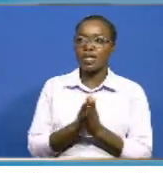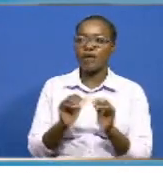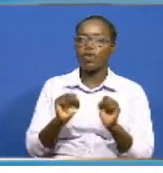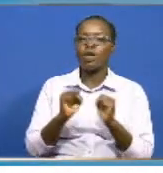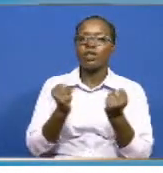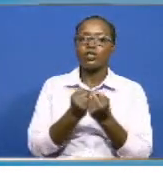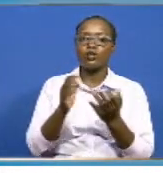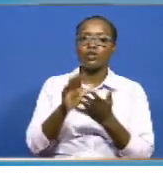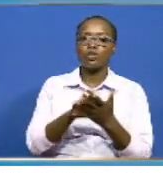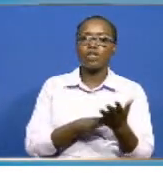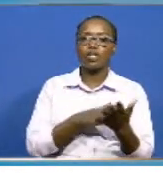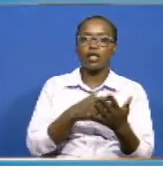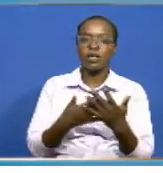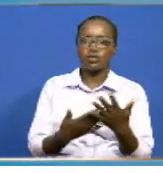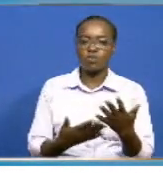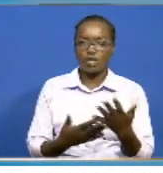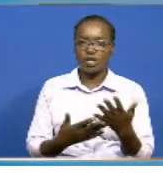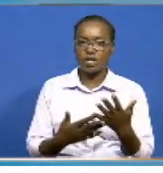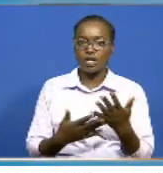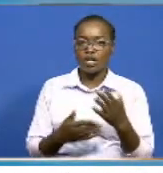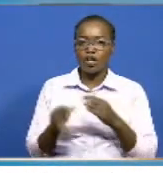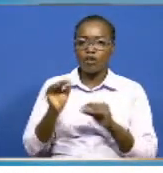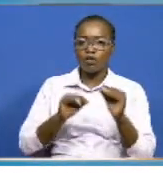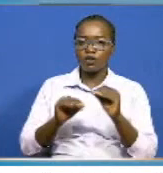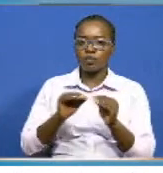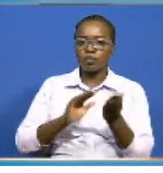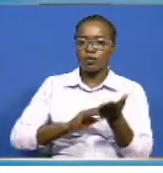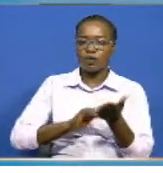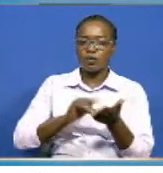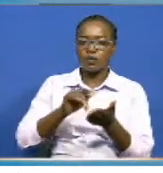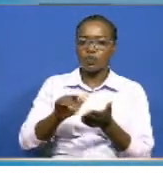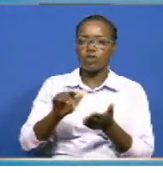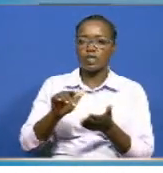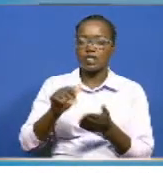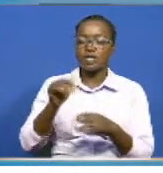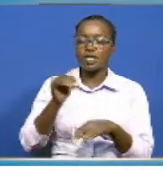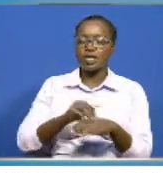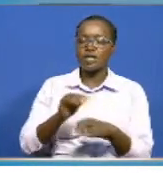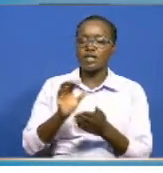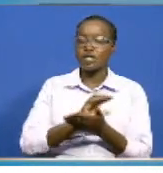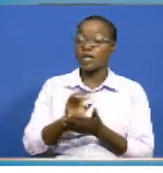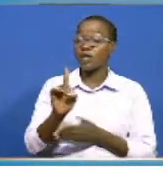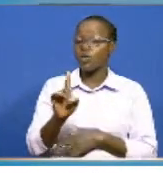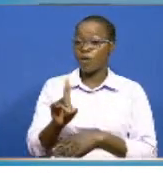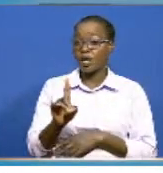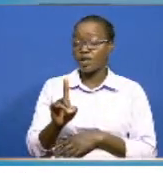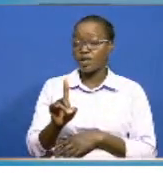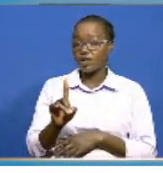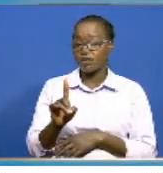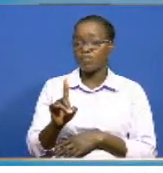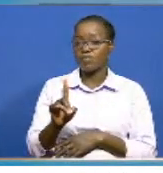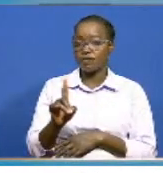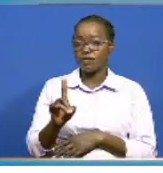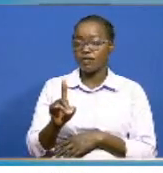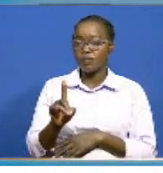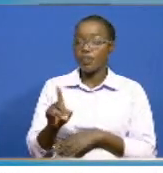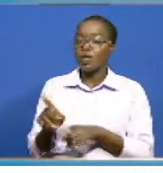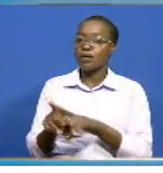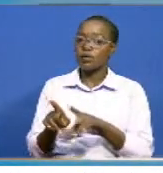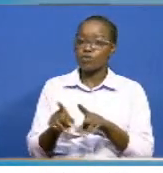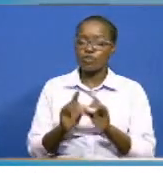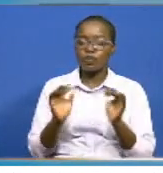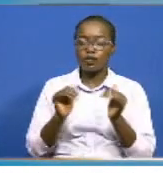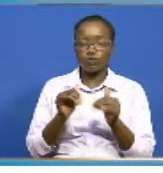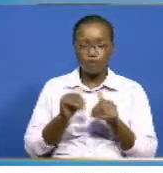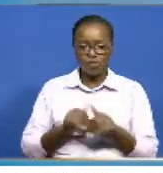ikiwa ungependa kuchangia kwenye mada ya siku, basi utatupata kwenye Twitter @KBC Channel 1 @NancyOkware. Na vile vile mtazamaji, taarifa